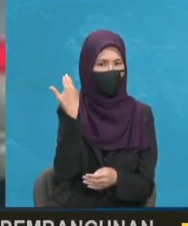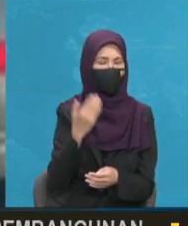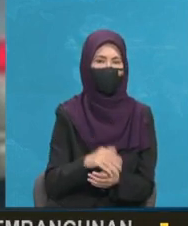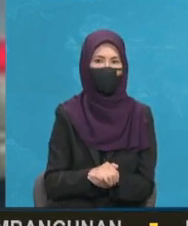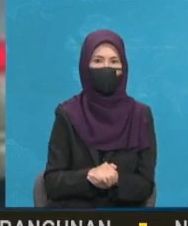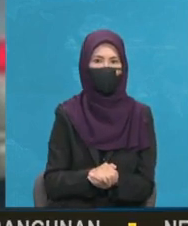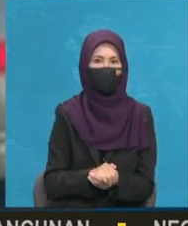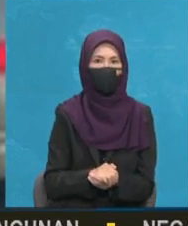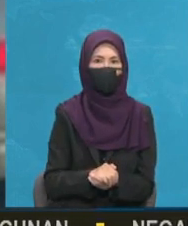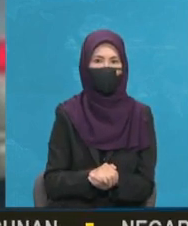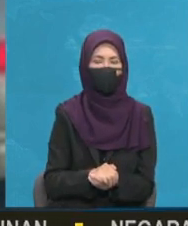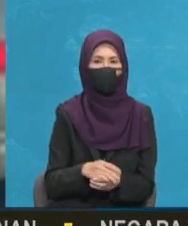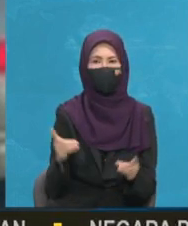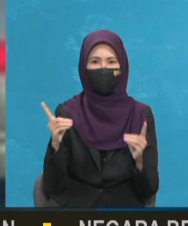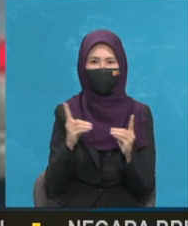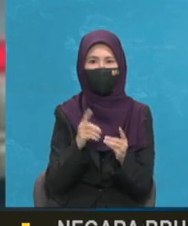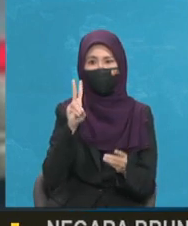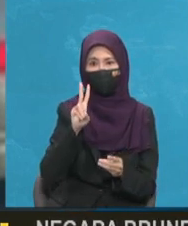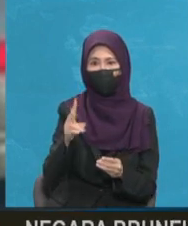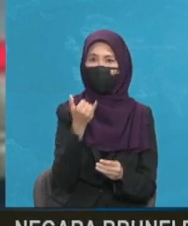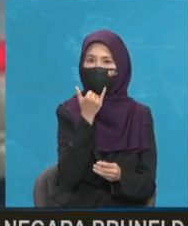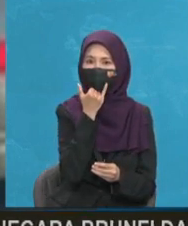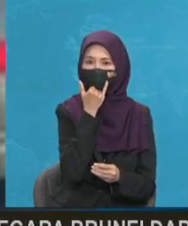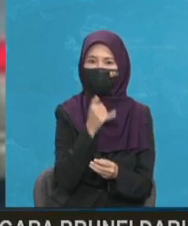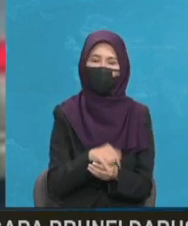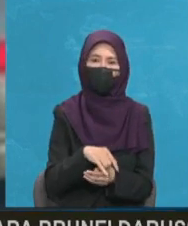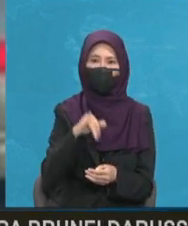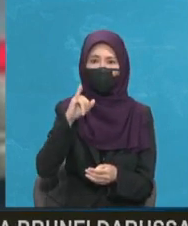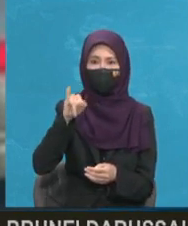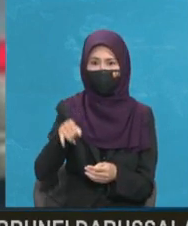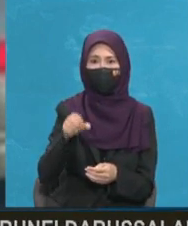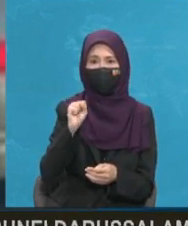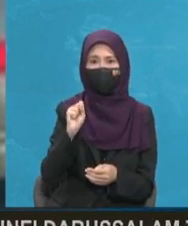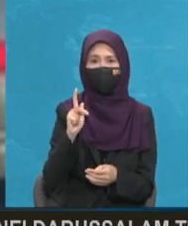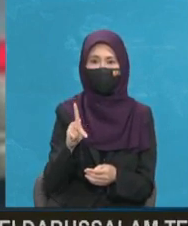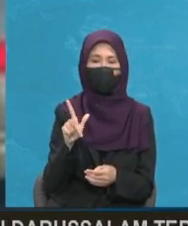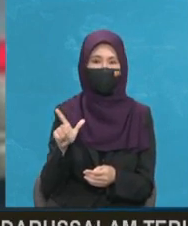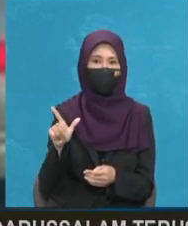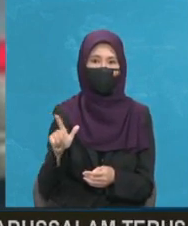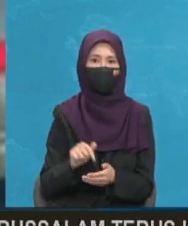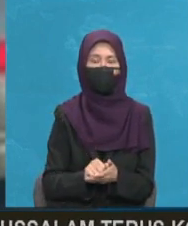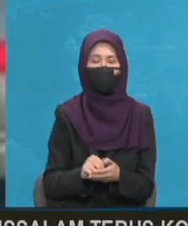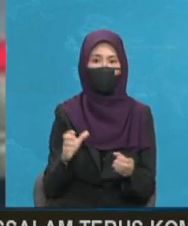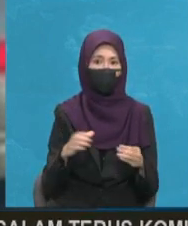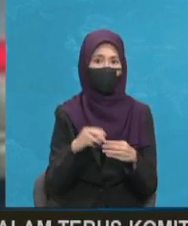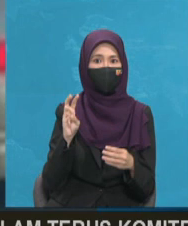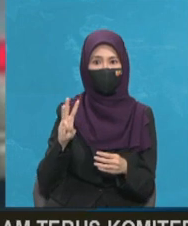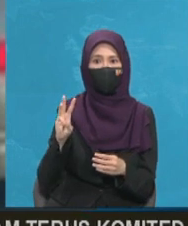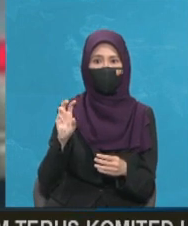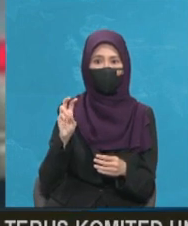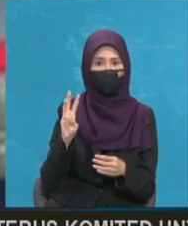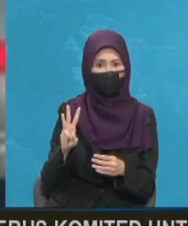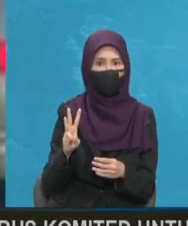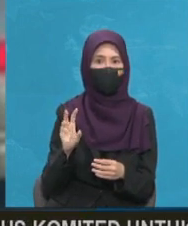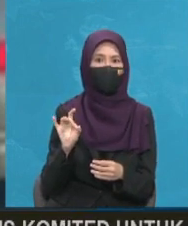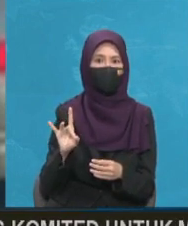Suspect akan berdepan dengan dua kesalahan di bawah oke lalu lintas jalan raya Tegal 68 di itu pemanduan yang cuek